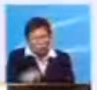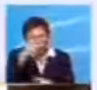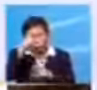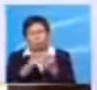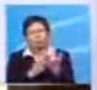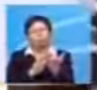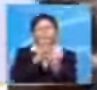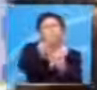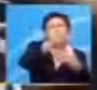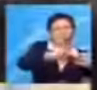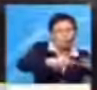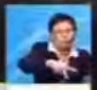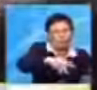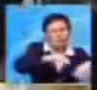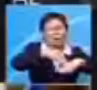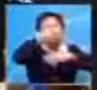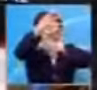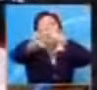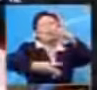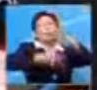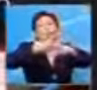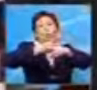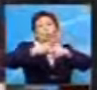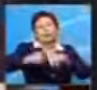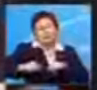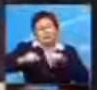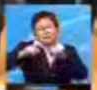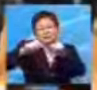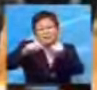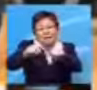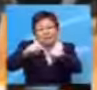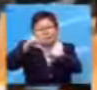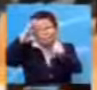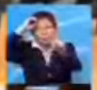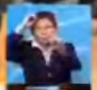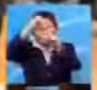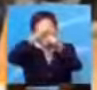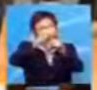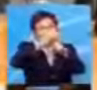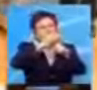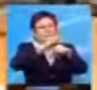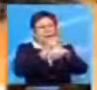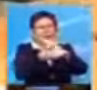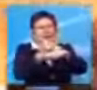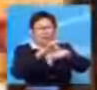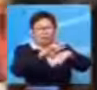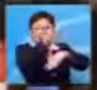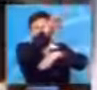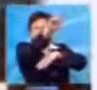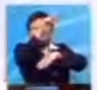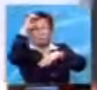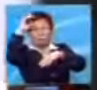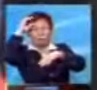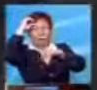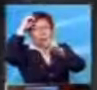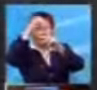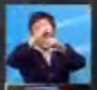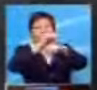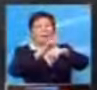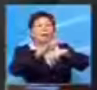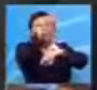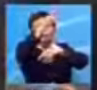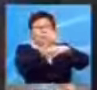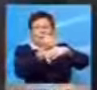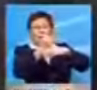menembusi pasaran global ia seiring matlamat rangka kerja industri Aero angkasa Malaysia untuk menjadikan negara